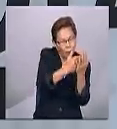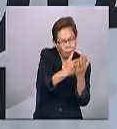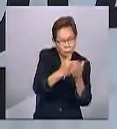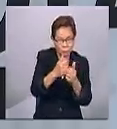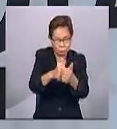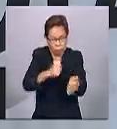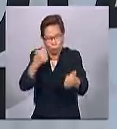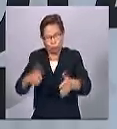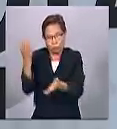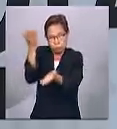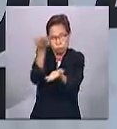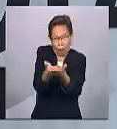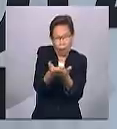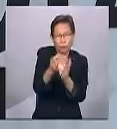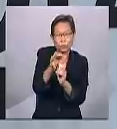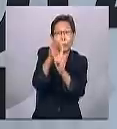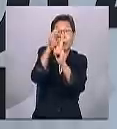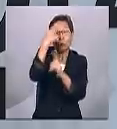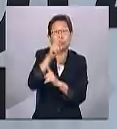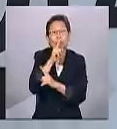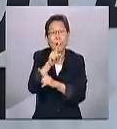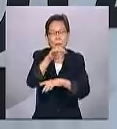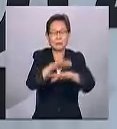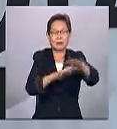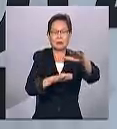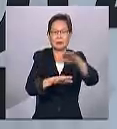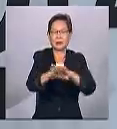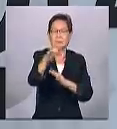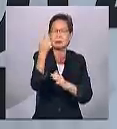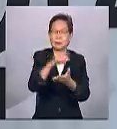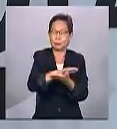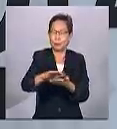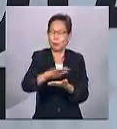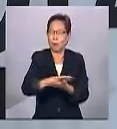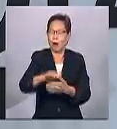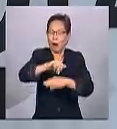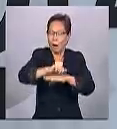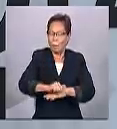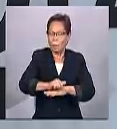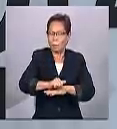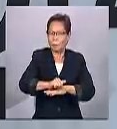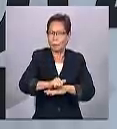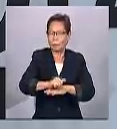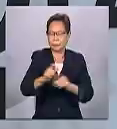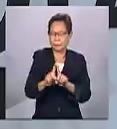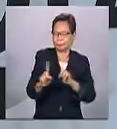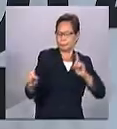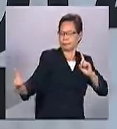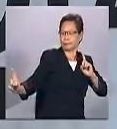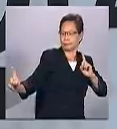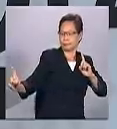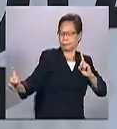disarankan, terutamanya dalam memastikan tangan sentiasa bersih, mengamalkan penjarakan sosial